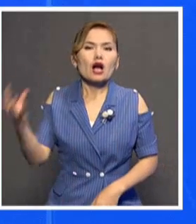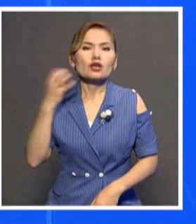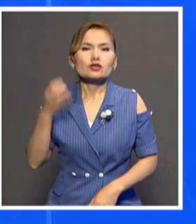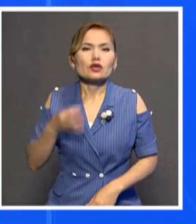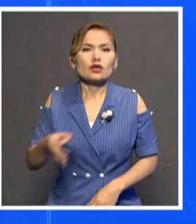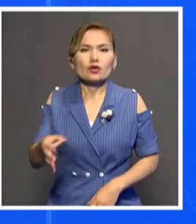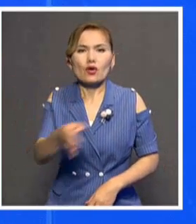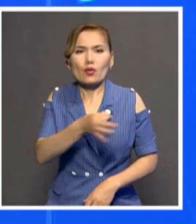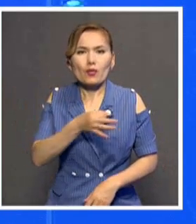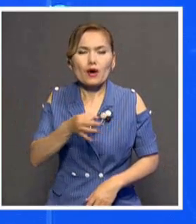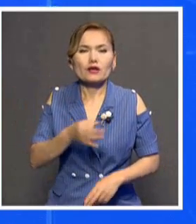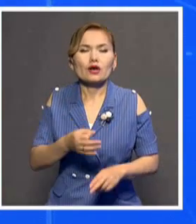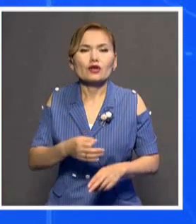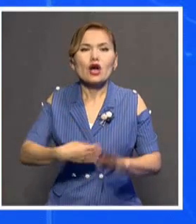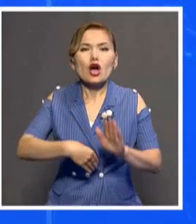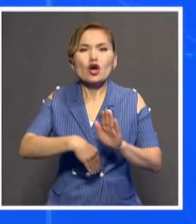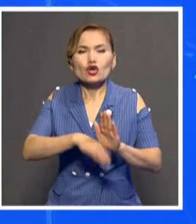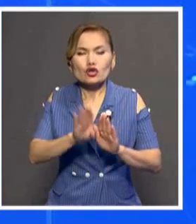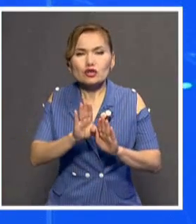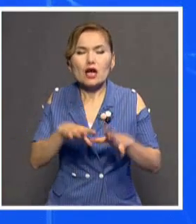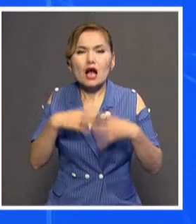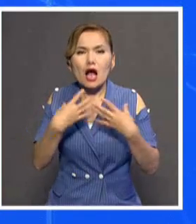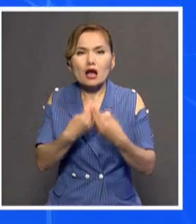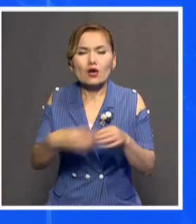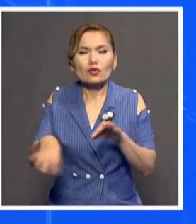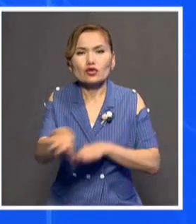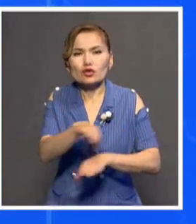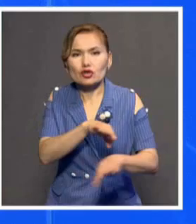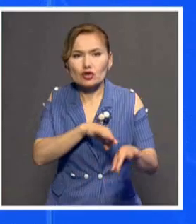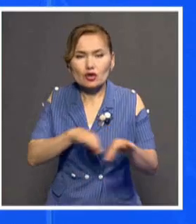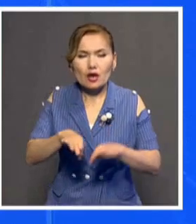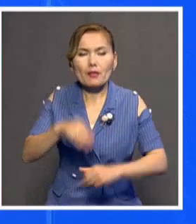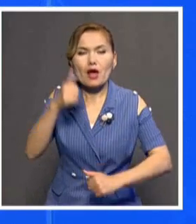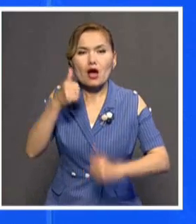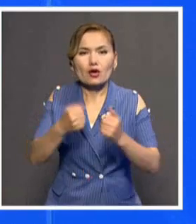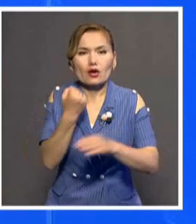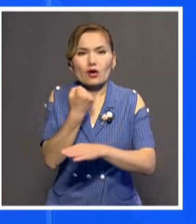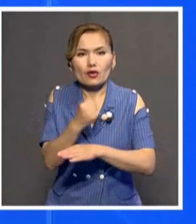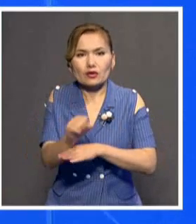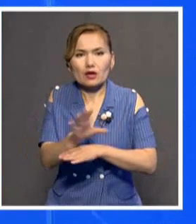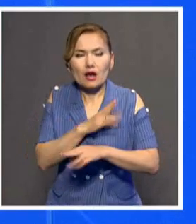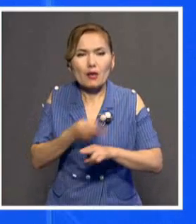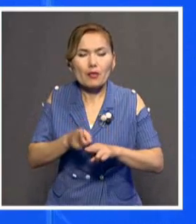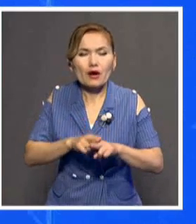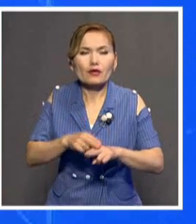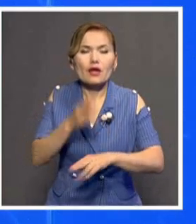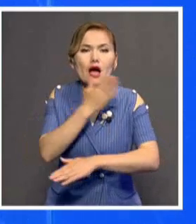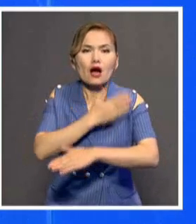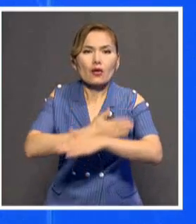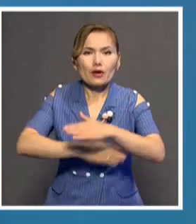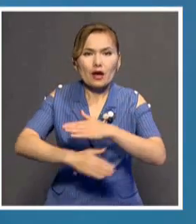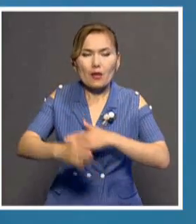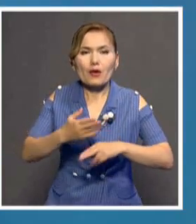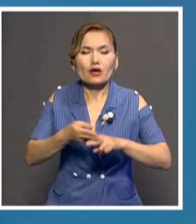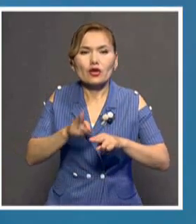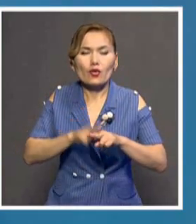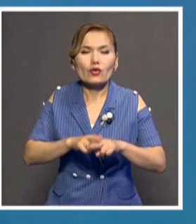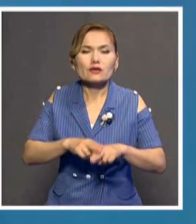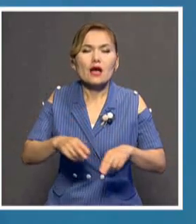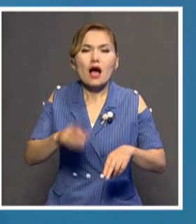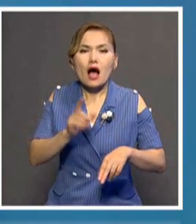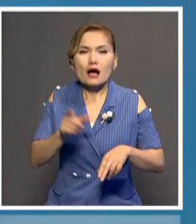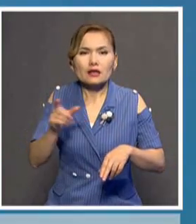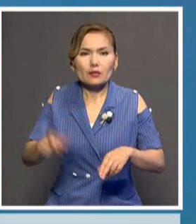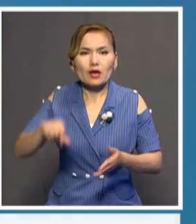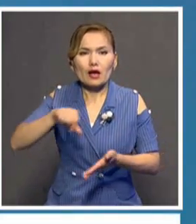Қызылордада үздік әлеуметтік жоба анықталды. Бас жүлде иегері мүмкіндігі шектеулі тұлғаларға арналған қанат спорттық сауықтыру